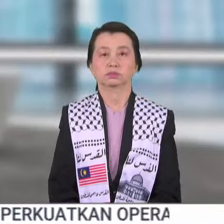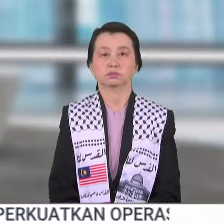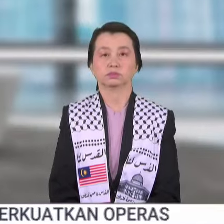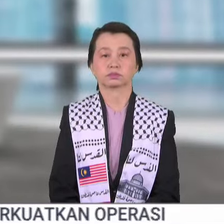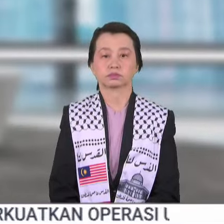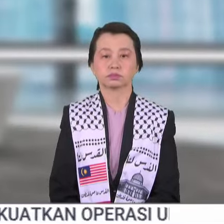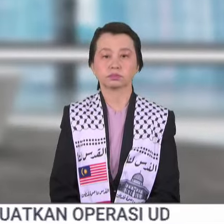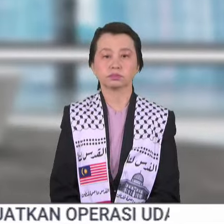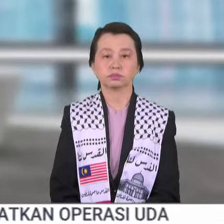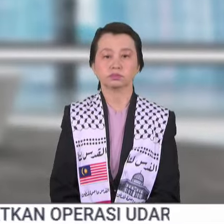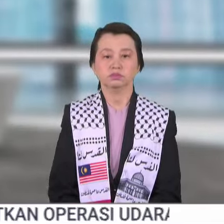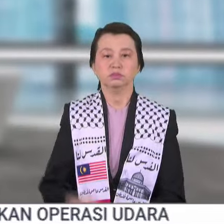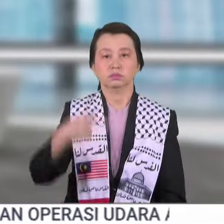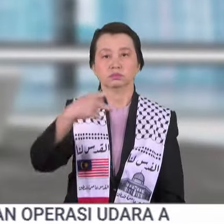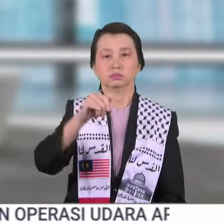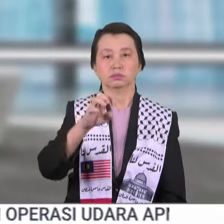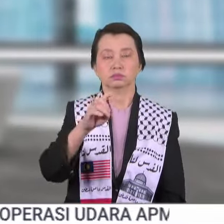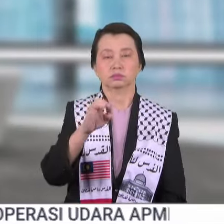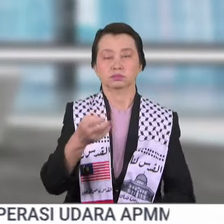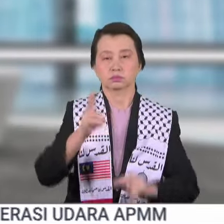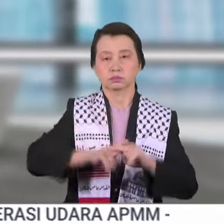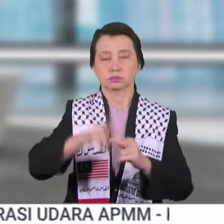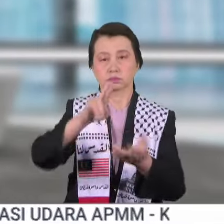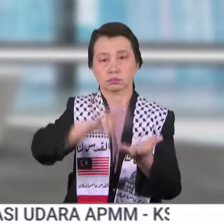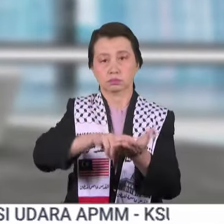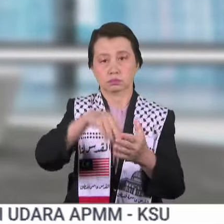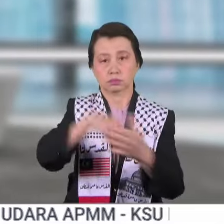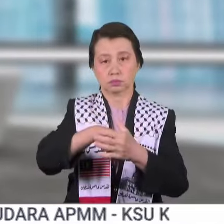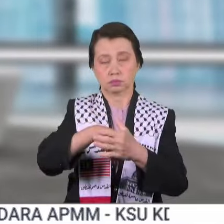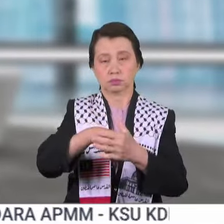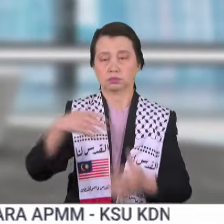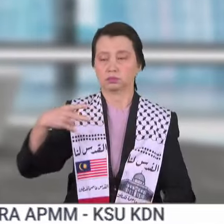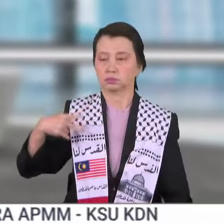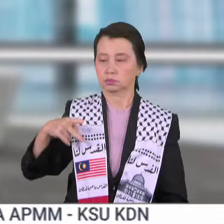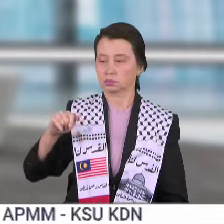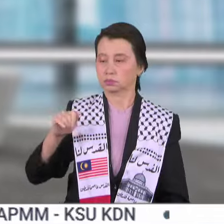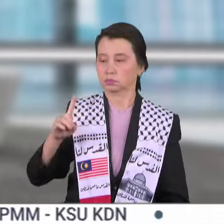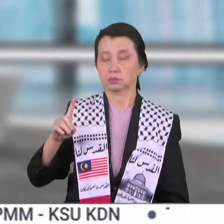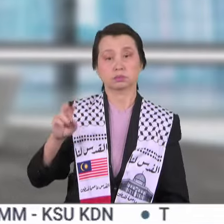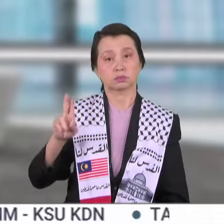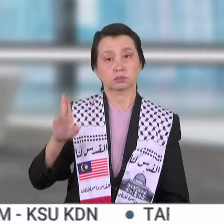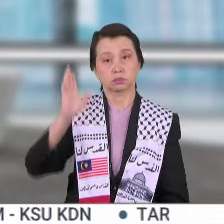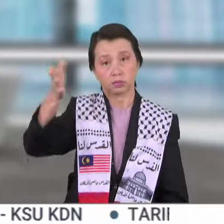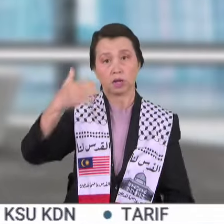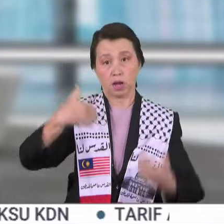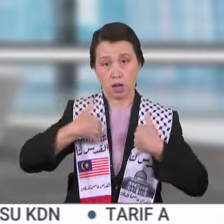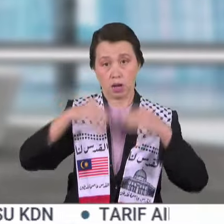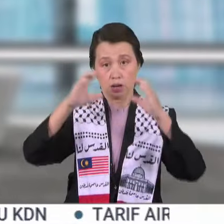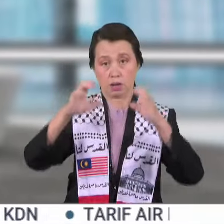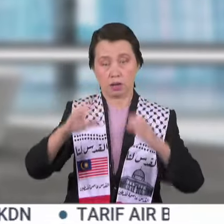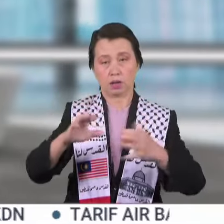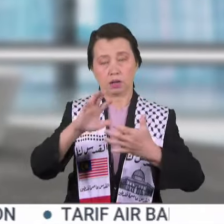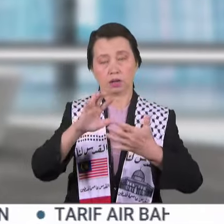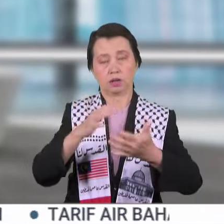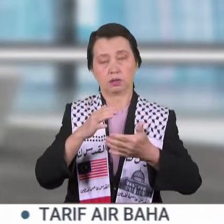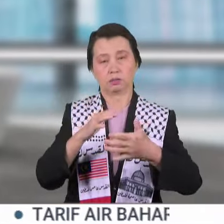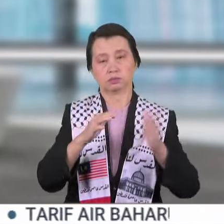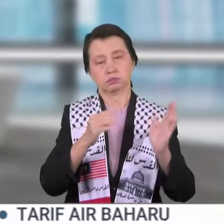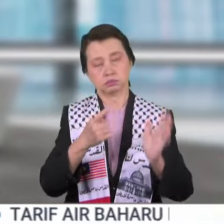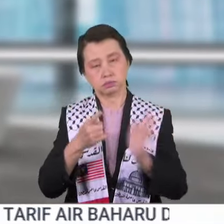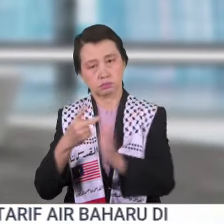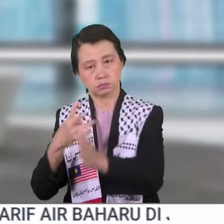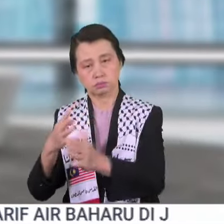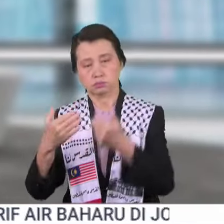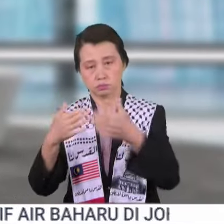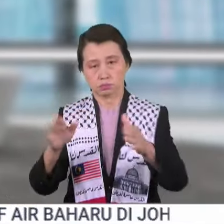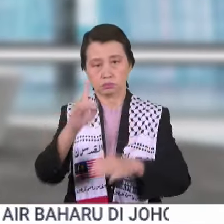padu A yang bertujuan tingkatkan jumlah pendaftaran dalam sistem pangkalan data utama padu akan diadakan secara berkala I membabitkan pembukaan